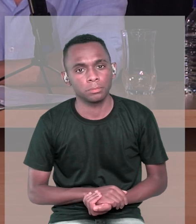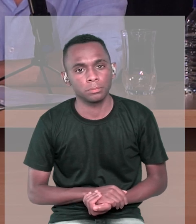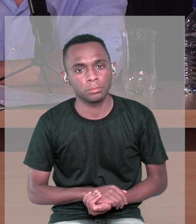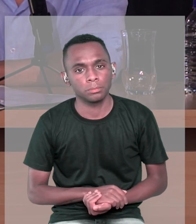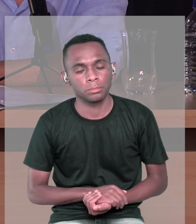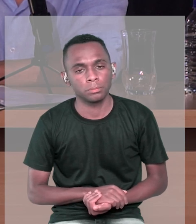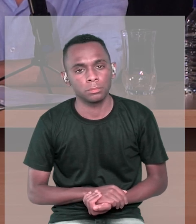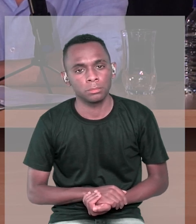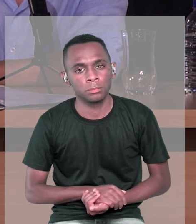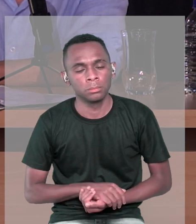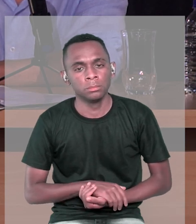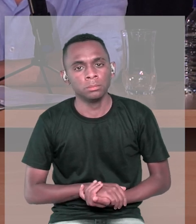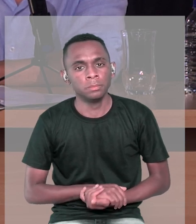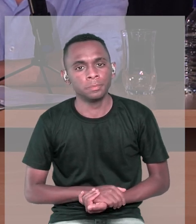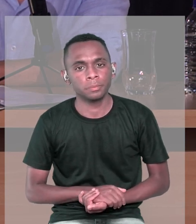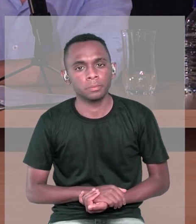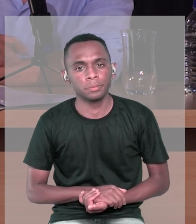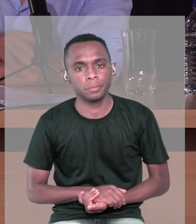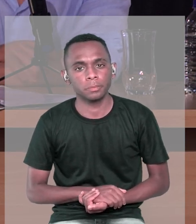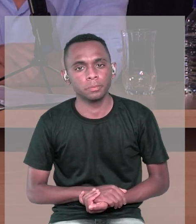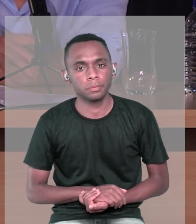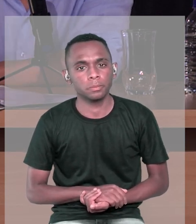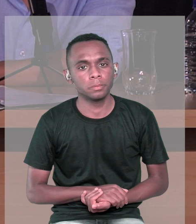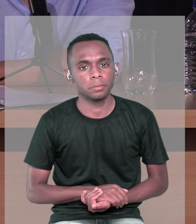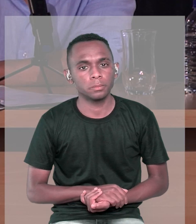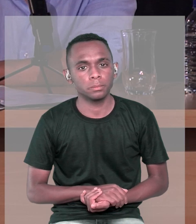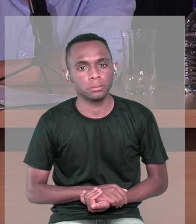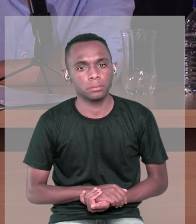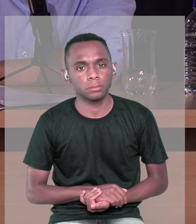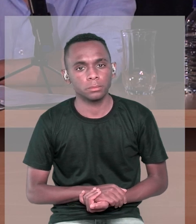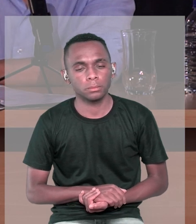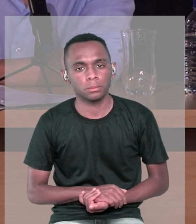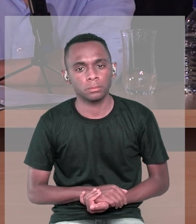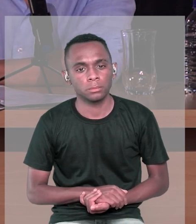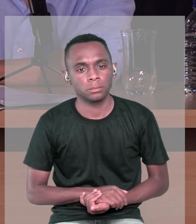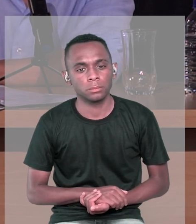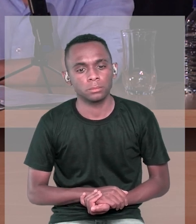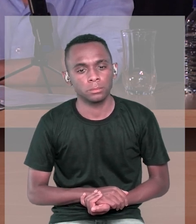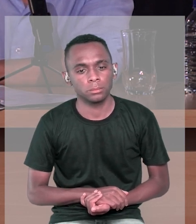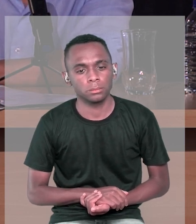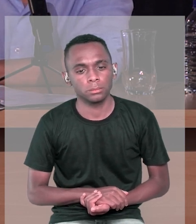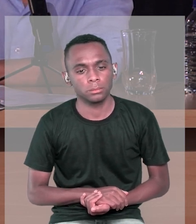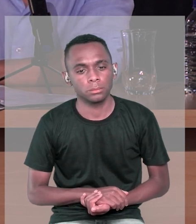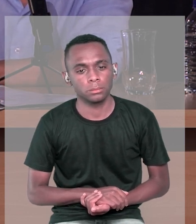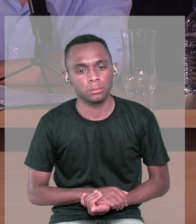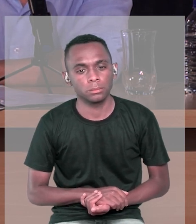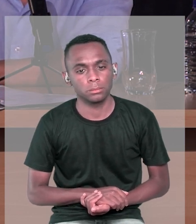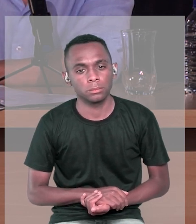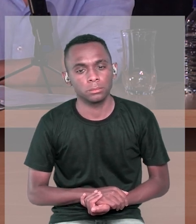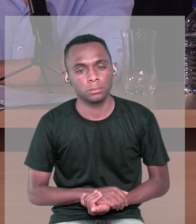vais surtout parler de Hegel. Et Hegel et Marx ont beaucoup parlé du